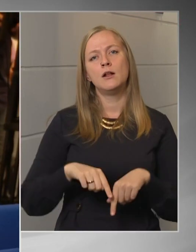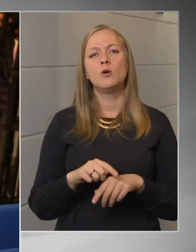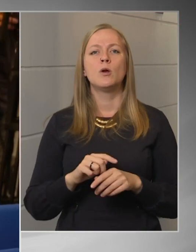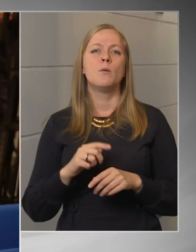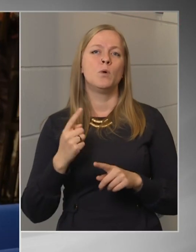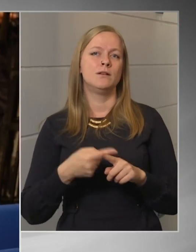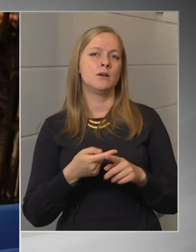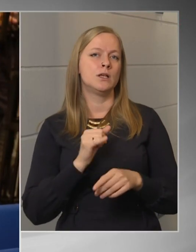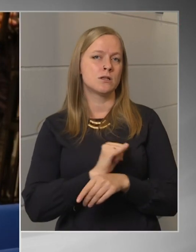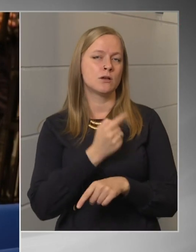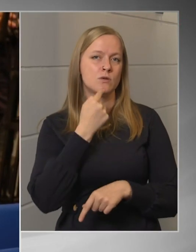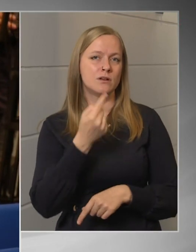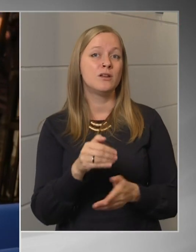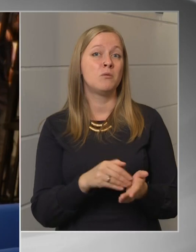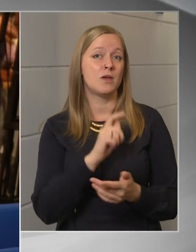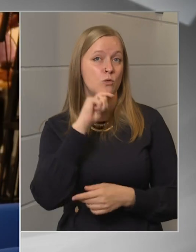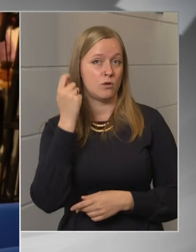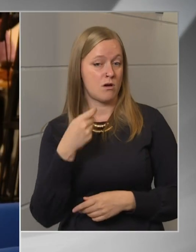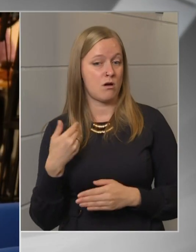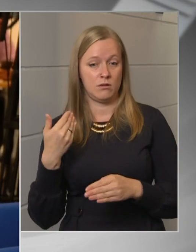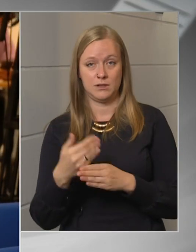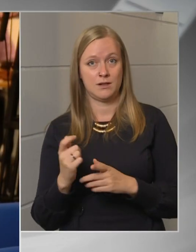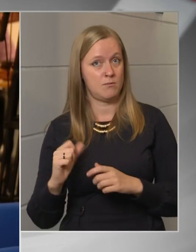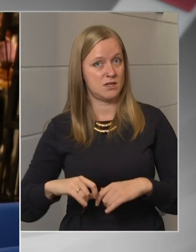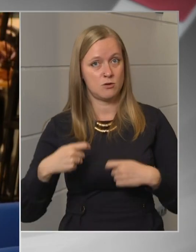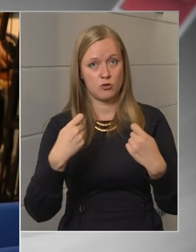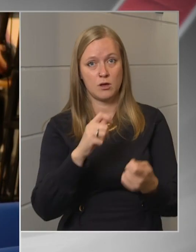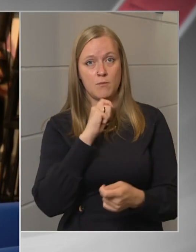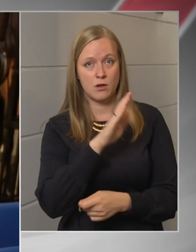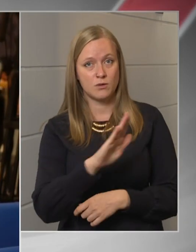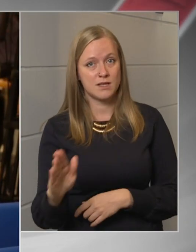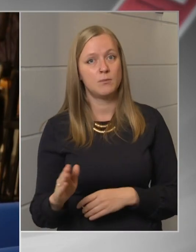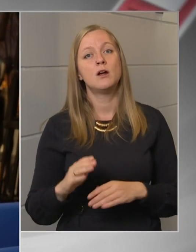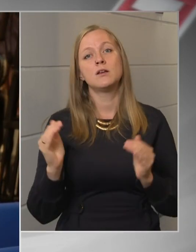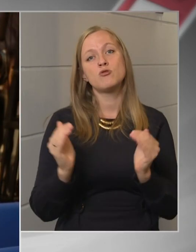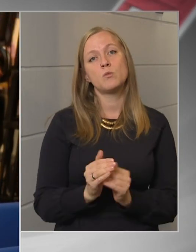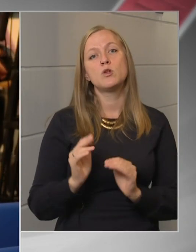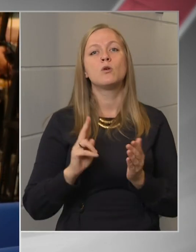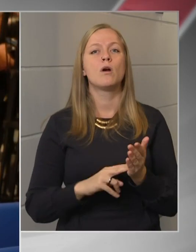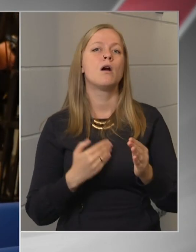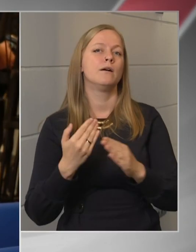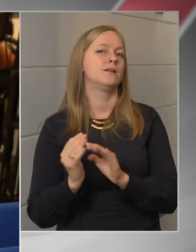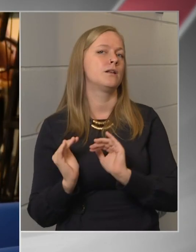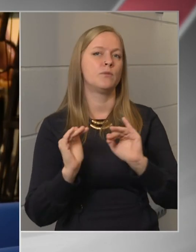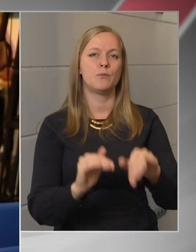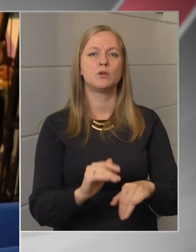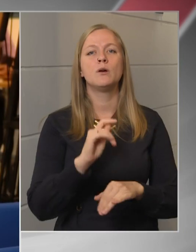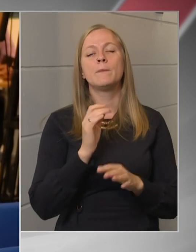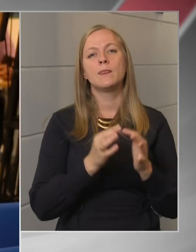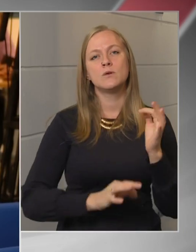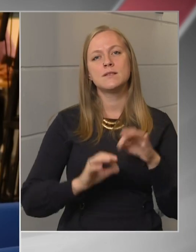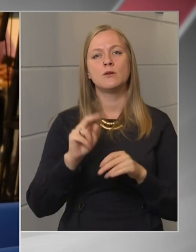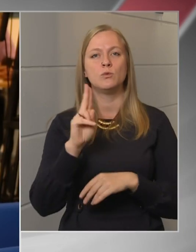igazgatója közölte, hogy míg Ukrajna nem bíztusítja a magyarok számára kisebbségi jogokat, pedig ugyan nem támogatják az országúniós